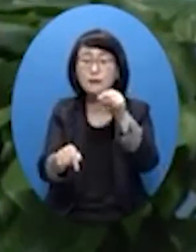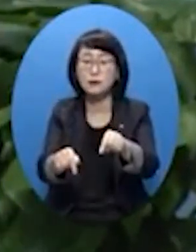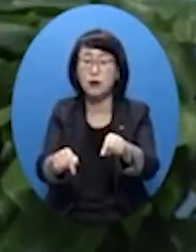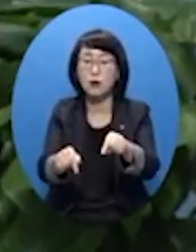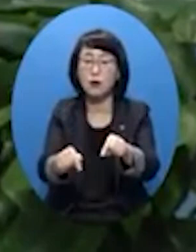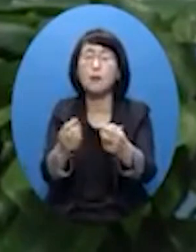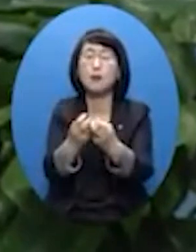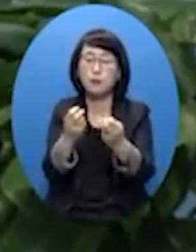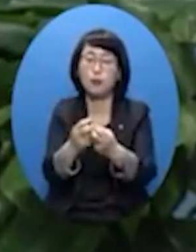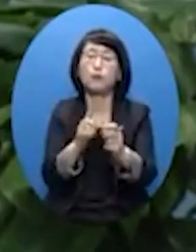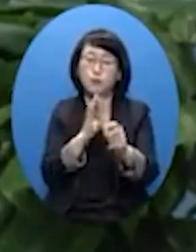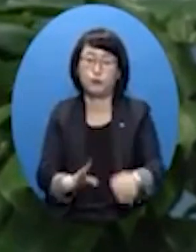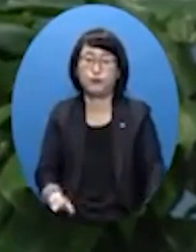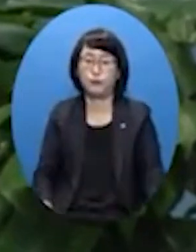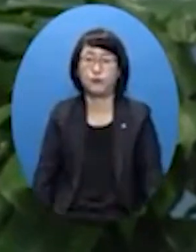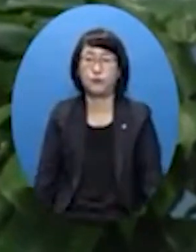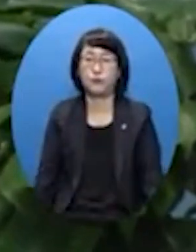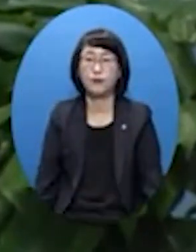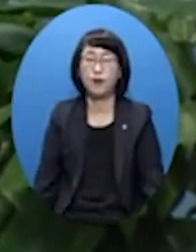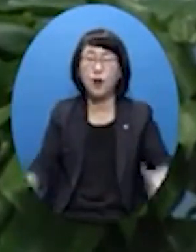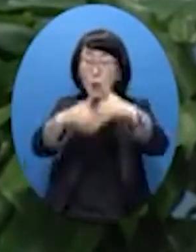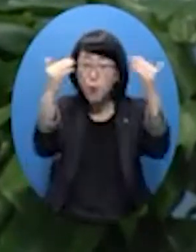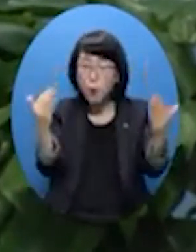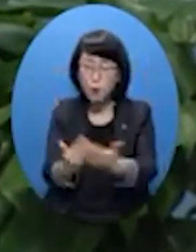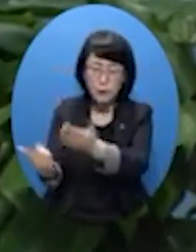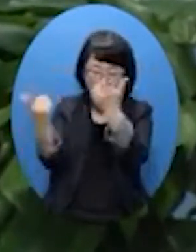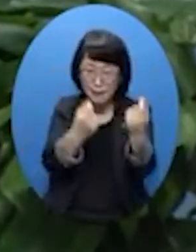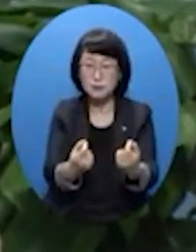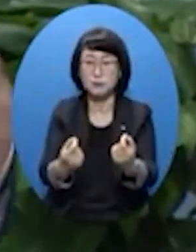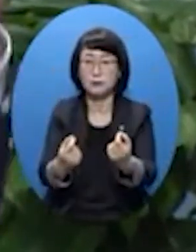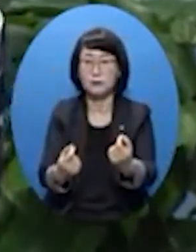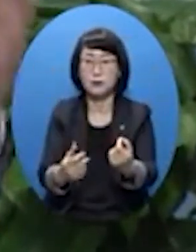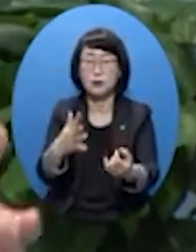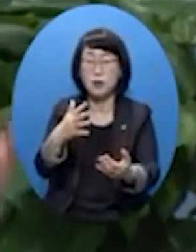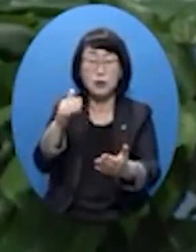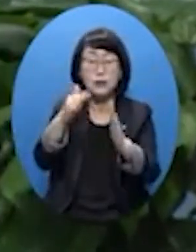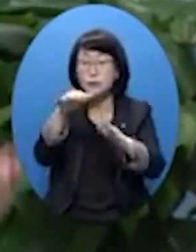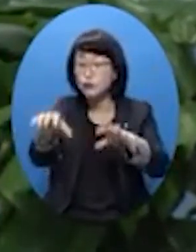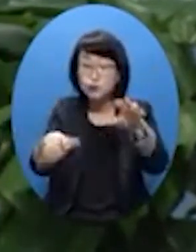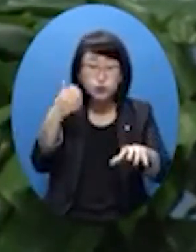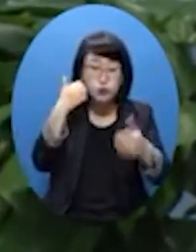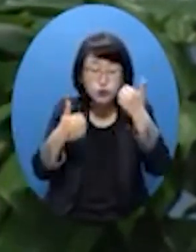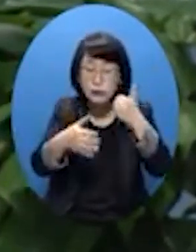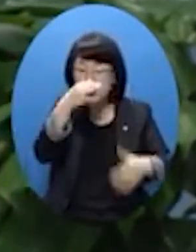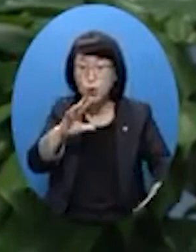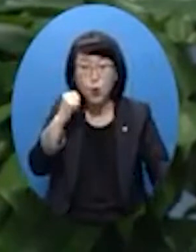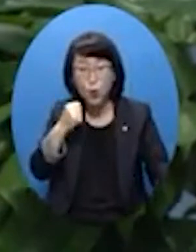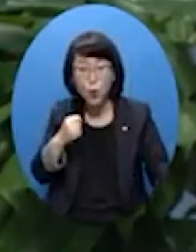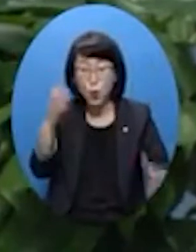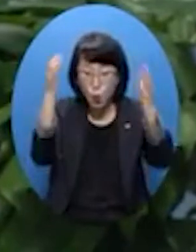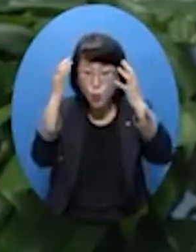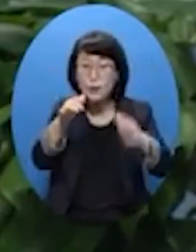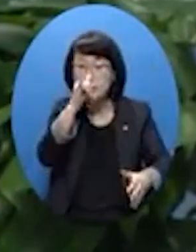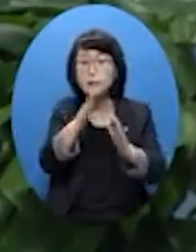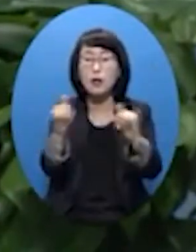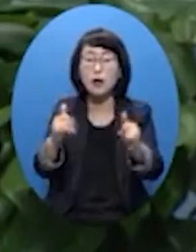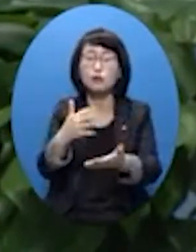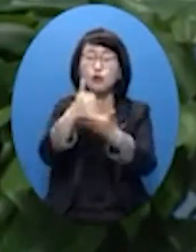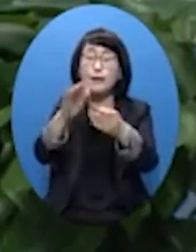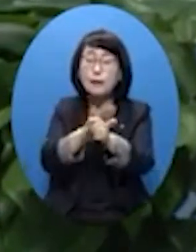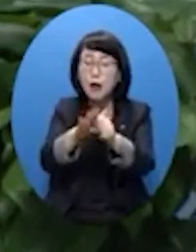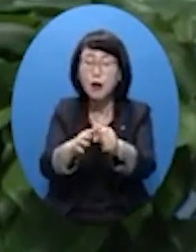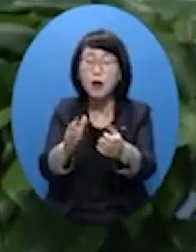길이 없습니다 우리 모두가 일어나서 우리 주위에 어렵고 힘들고 또 당한 사람들을 뒤 살아